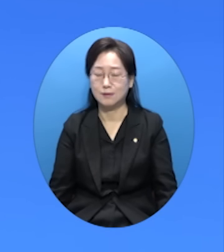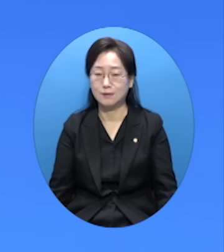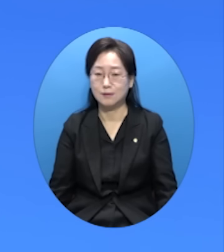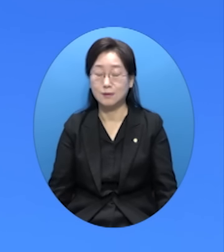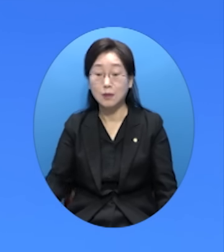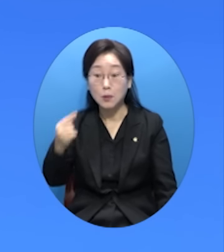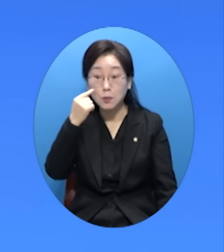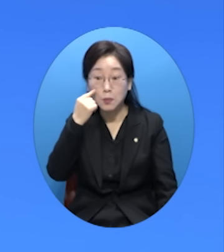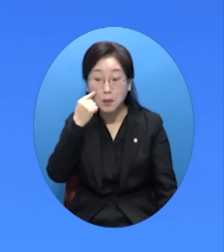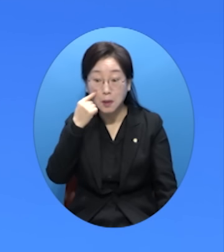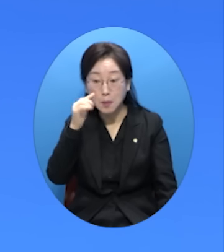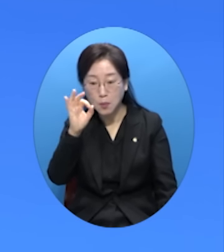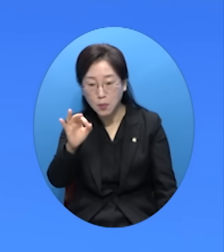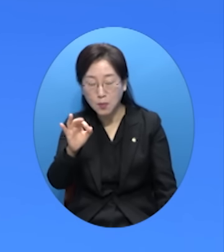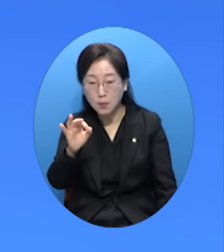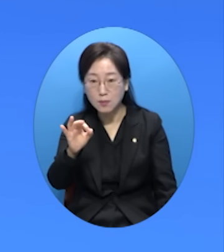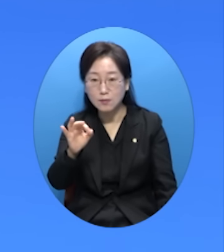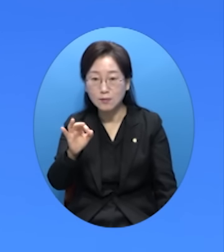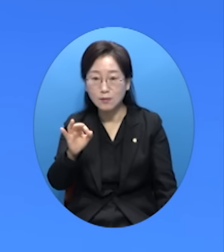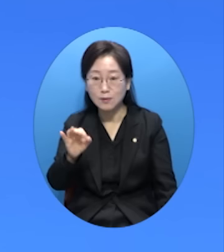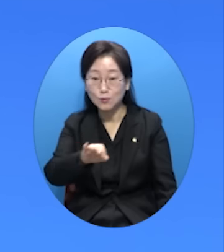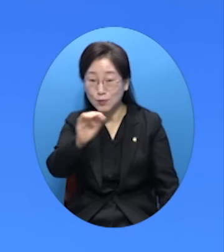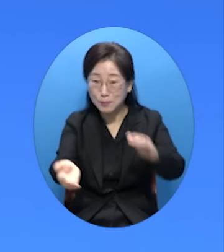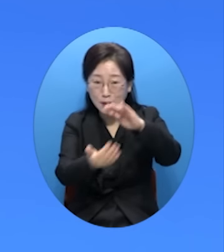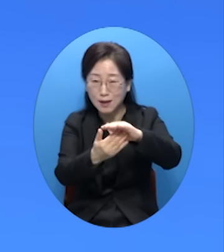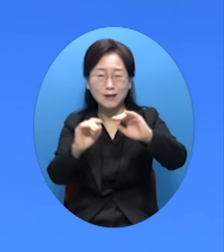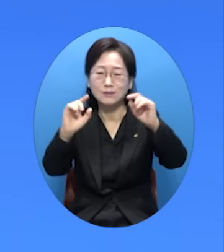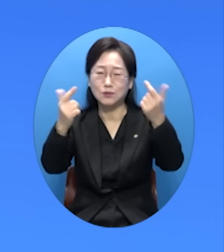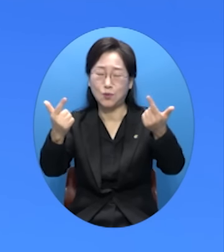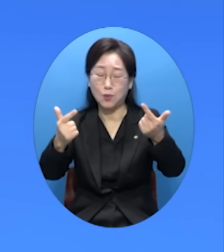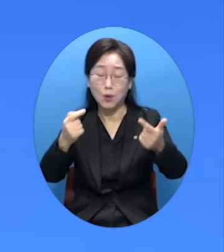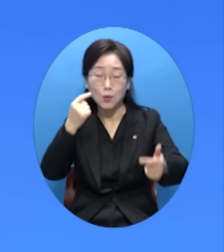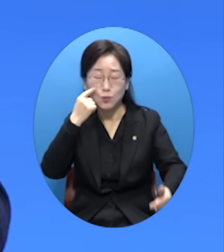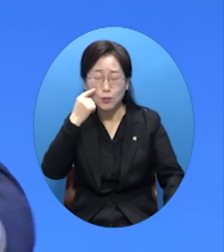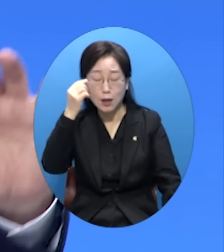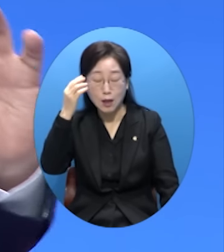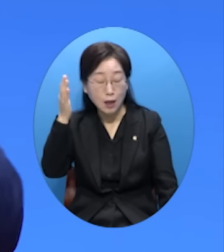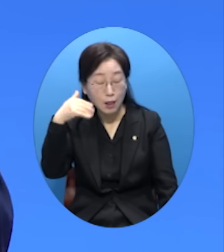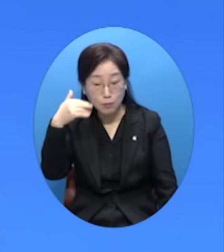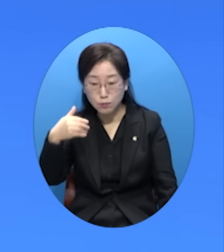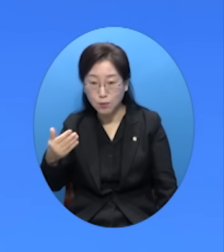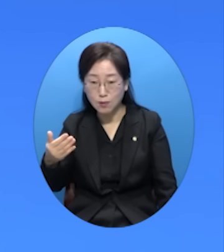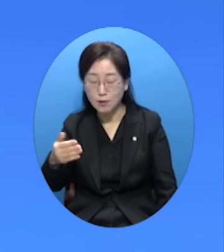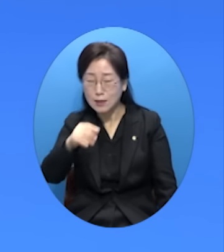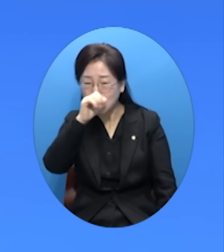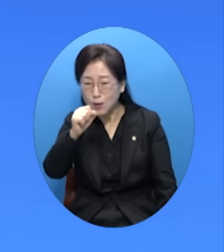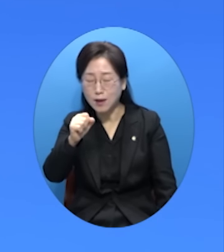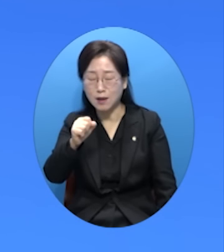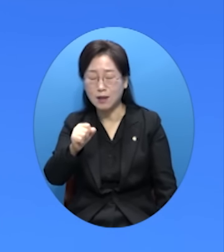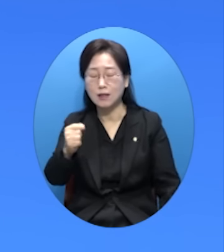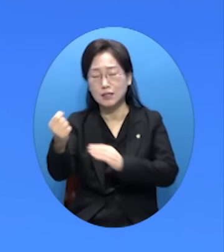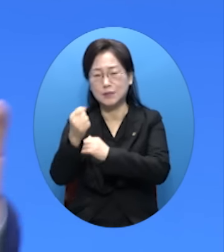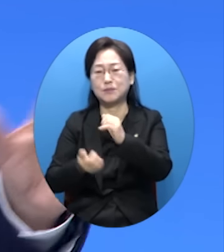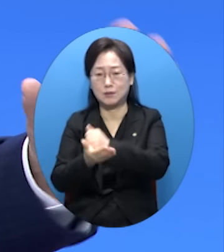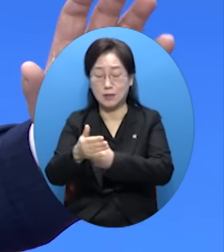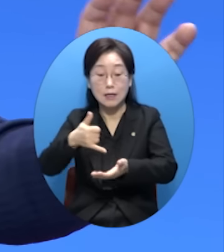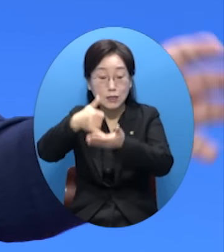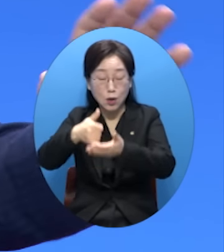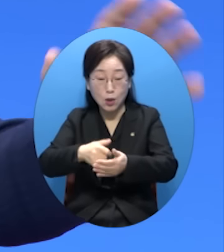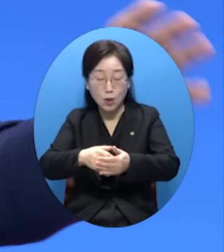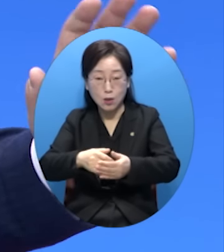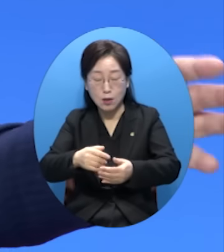눈에 보이는 것을 우리가 이루었다는 게 아니라 눈에 보이지 않는 이 선한 영향이요, 인격은 눈에 보이지 않지만 많은